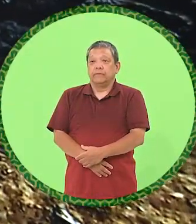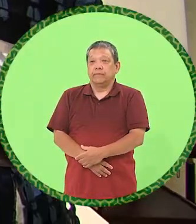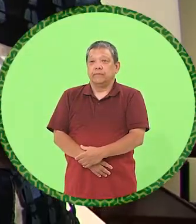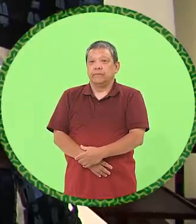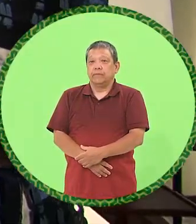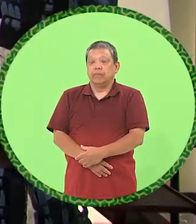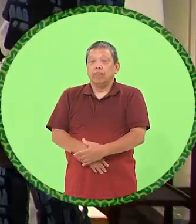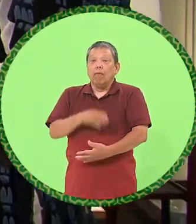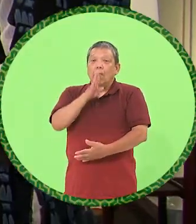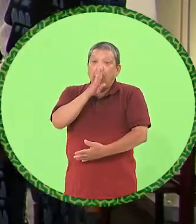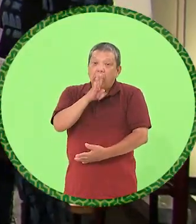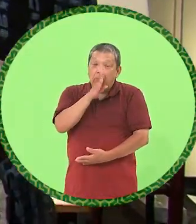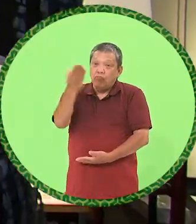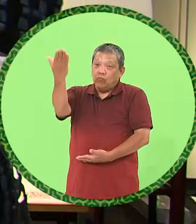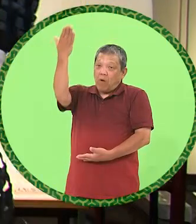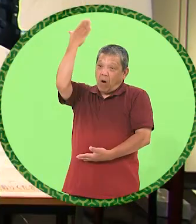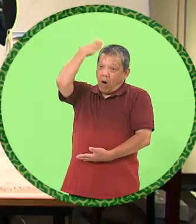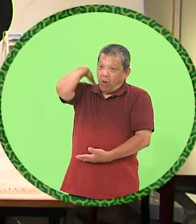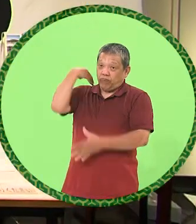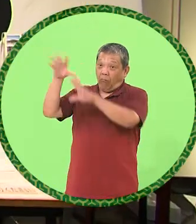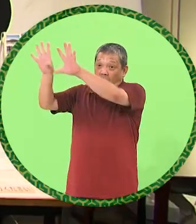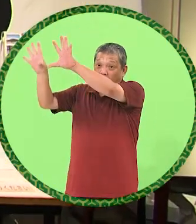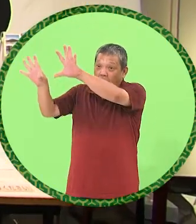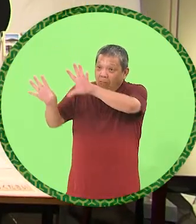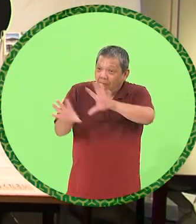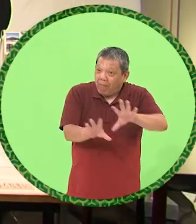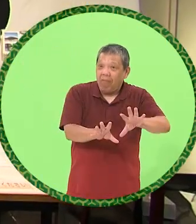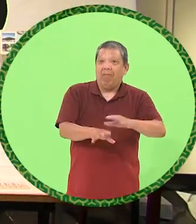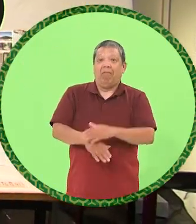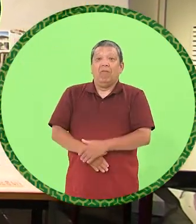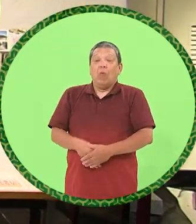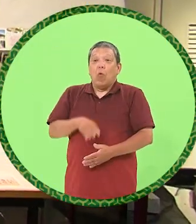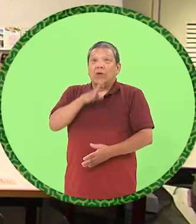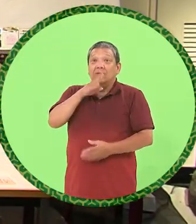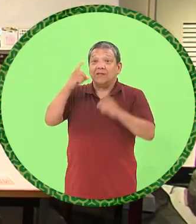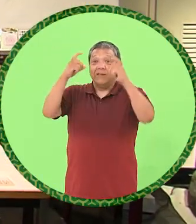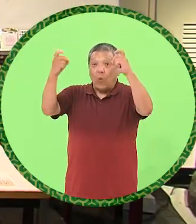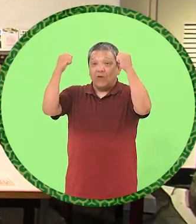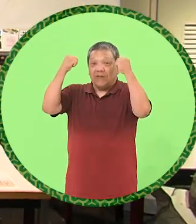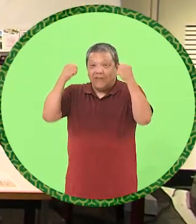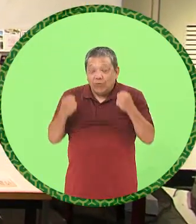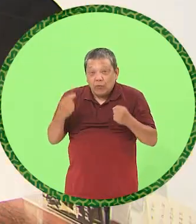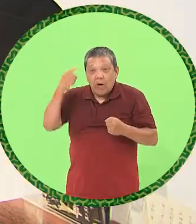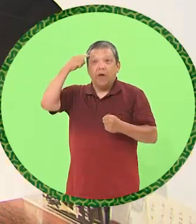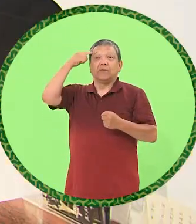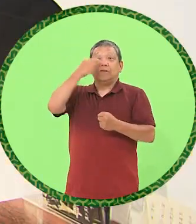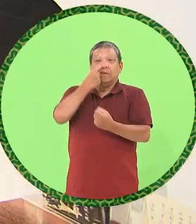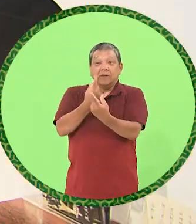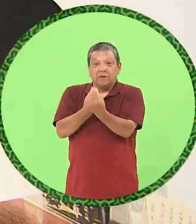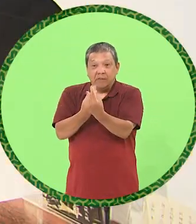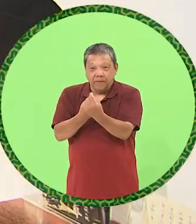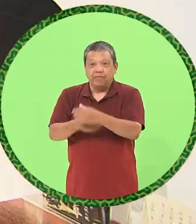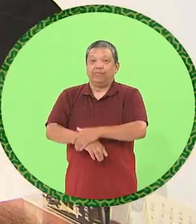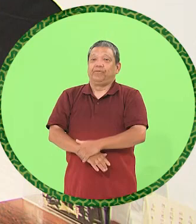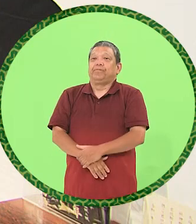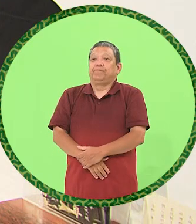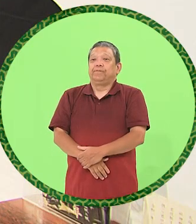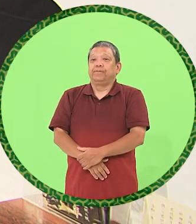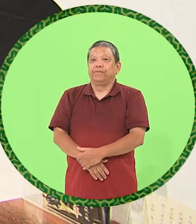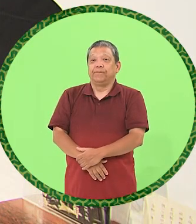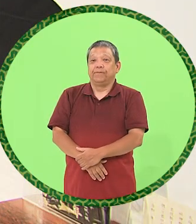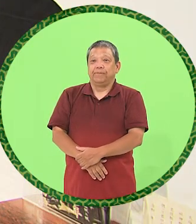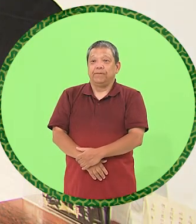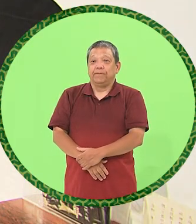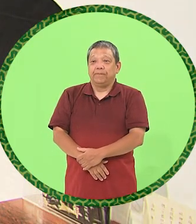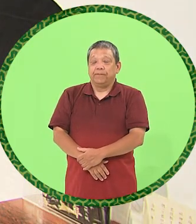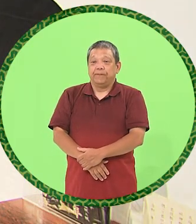ね。 ええ、これは忠実に当時の地形を再現してますので、 郡山城にも本当にいるような感じになる んですね。そうなんです